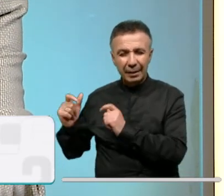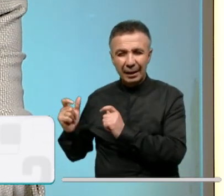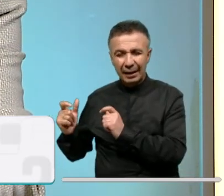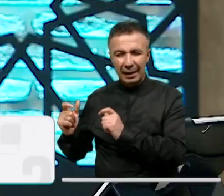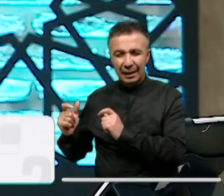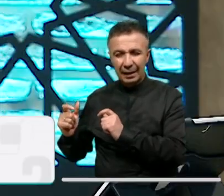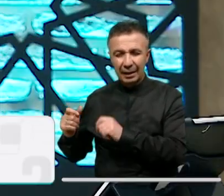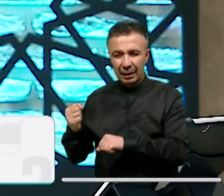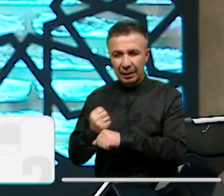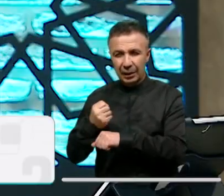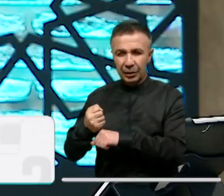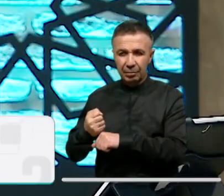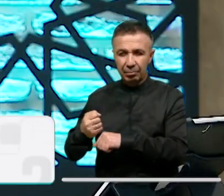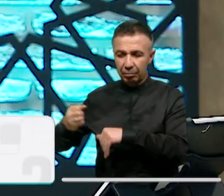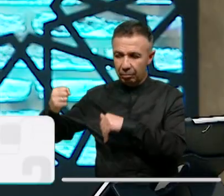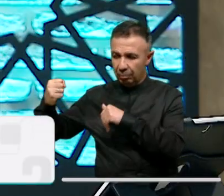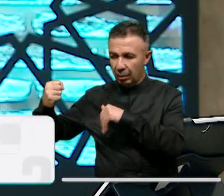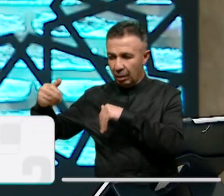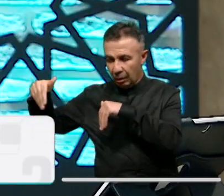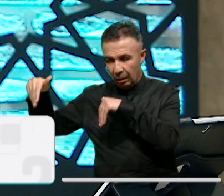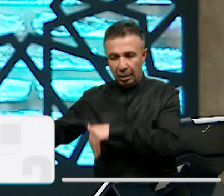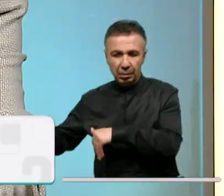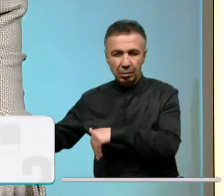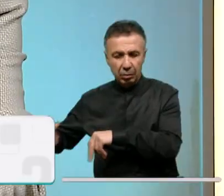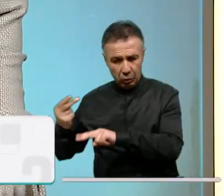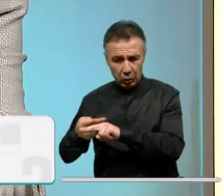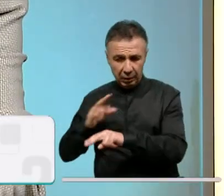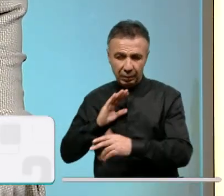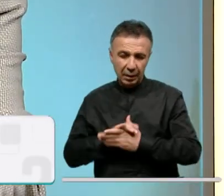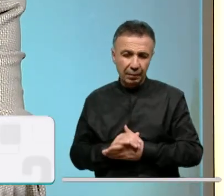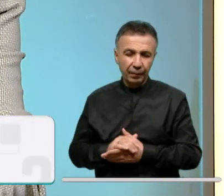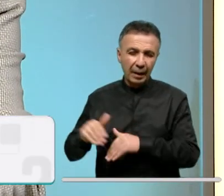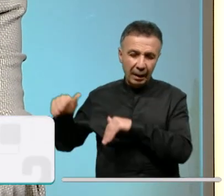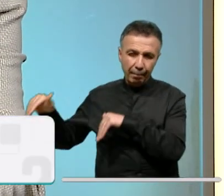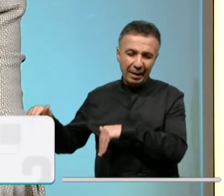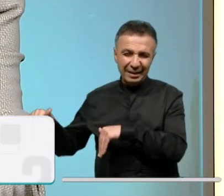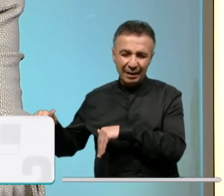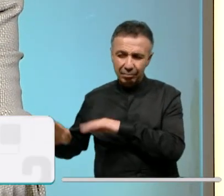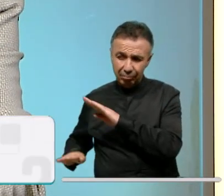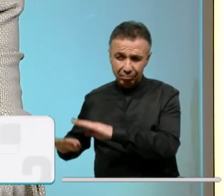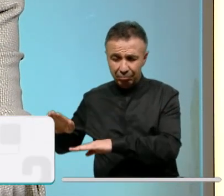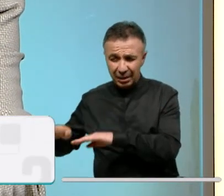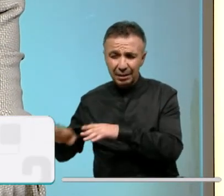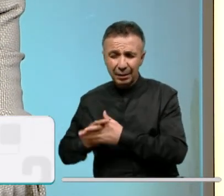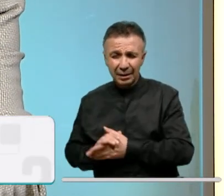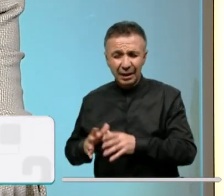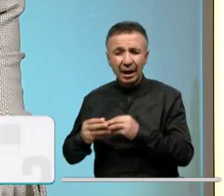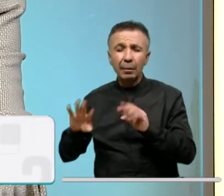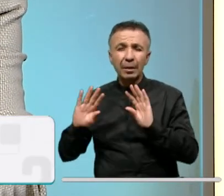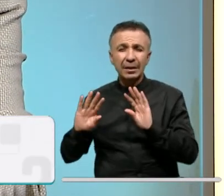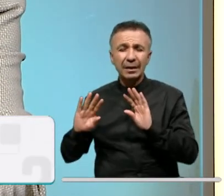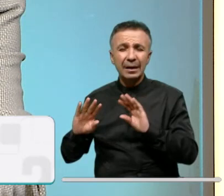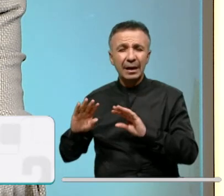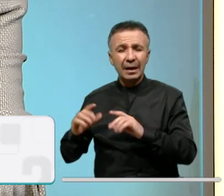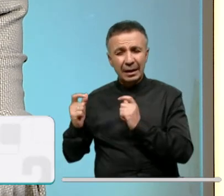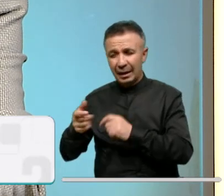başına da bir taş dikmiş bu bizim için örnektir mezar çiğnenmesi ayak altında kalmasın kaybolmasın diye yerini belli